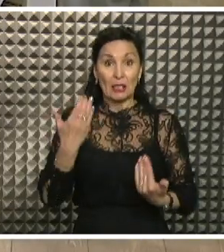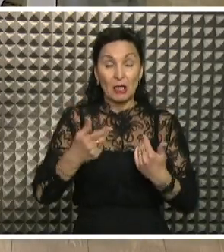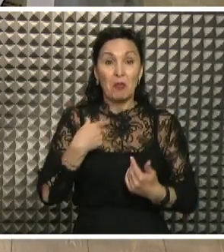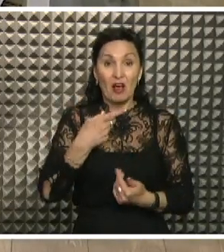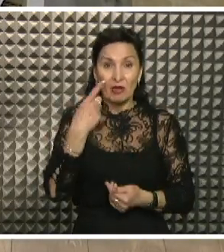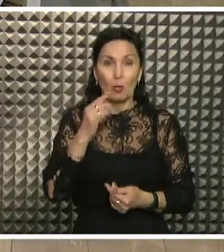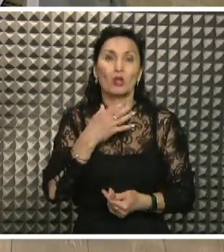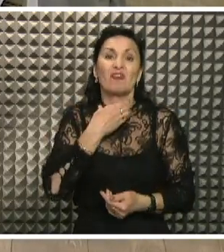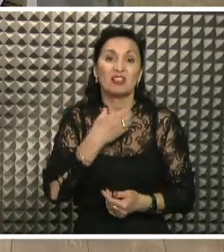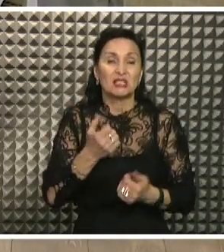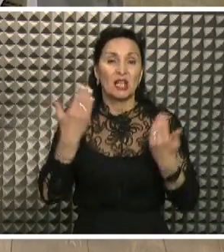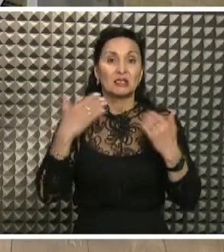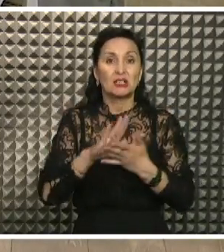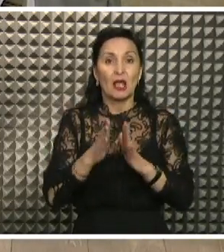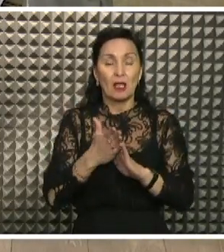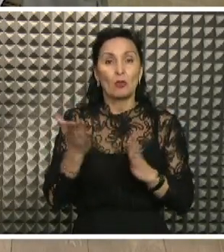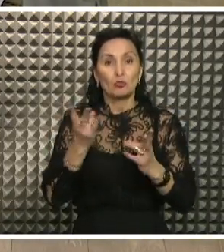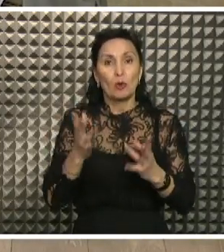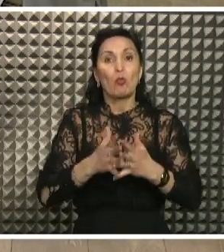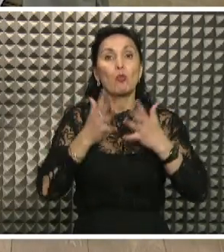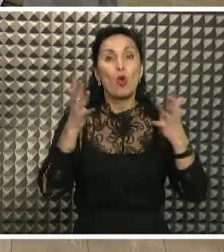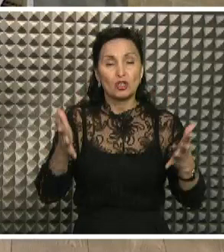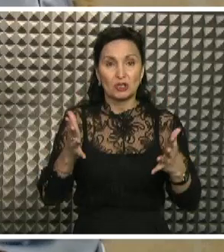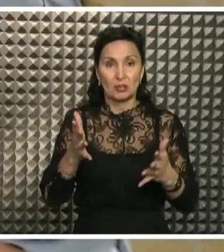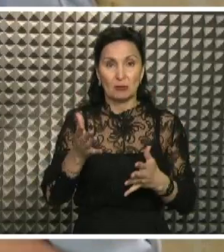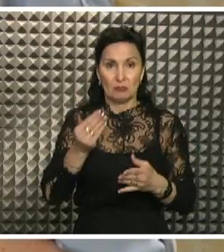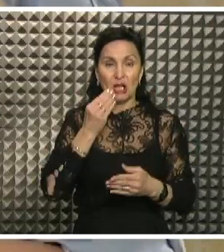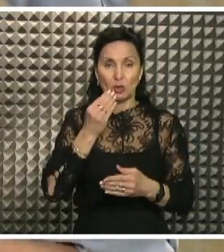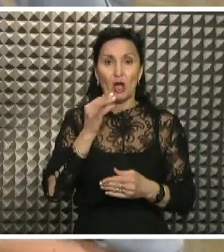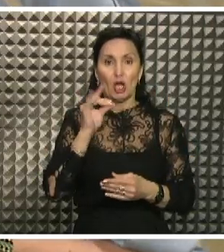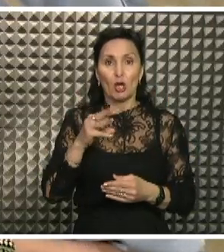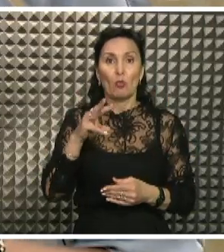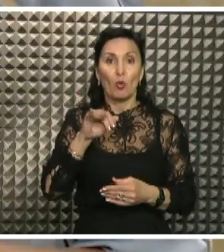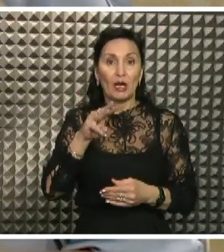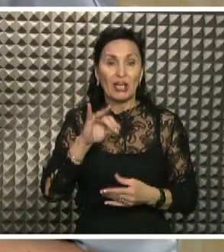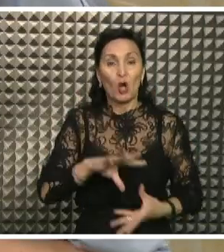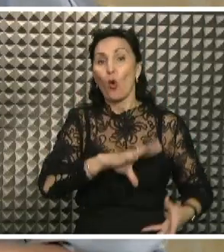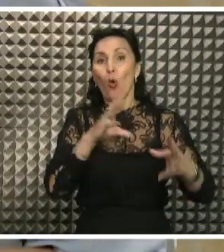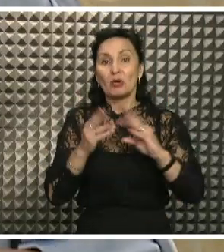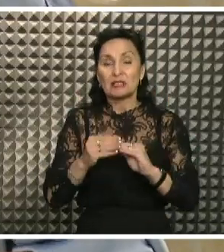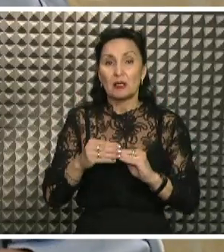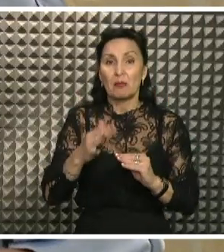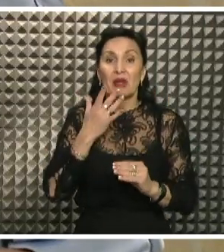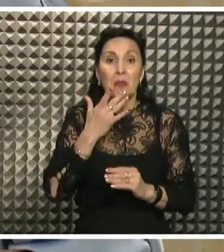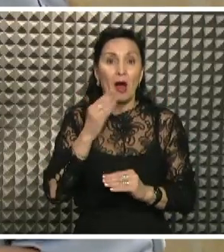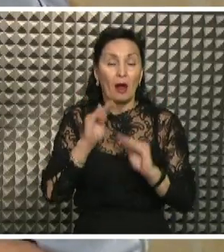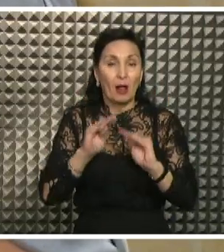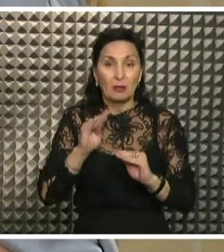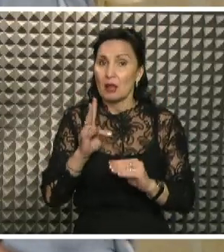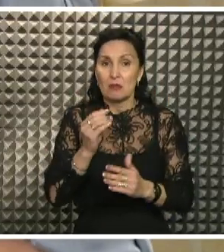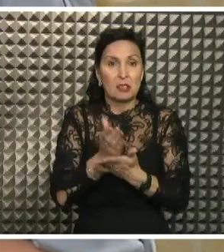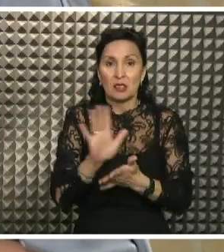дефицитное состояние, то здесь нам нужно более высокие дозировки. И мультикомплексные препараты, они, к сожалению, не